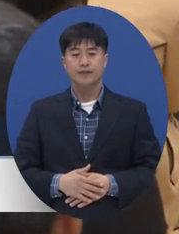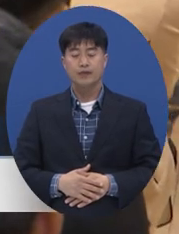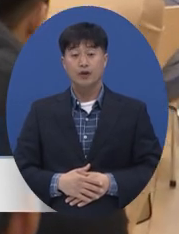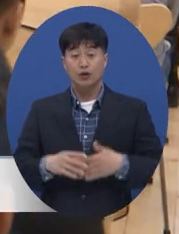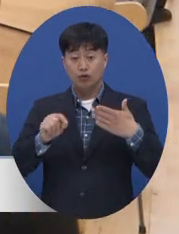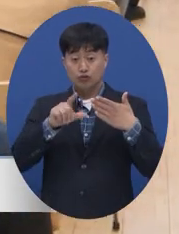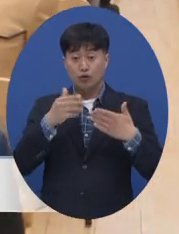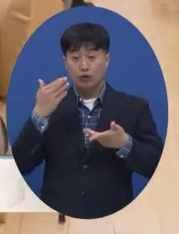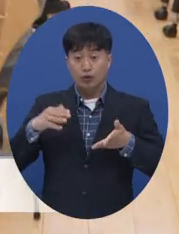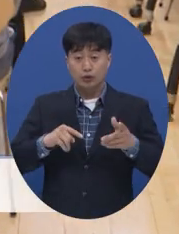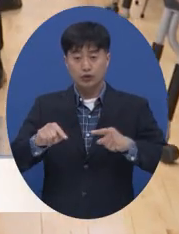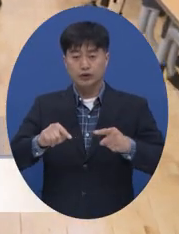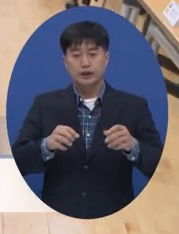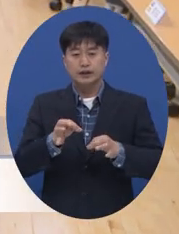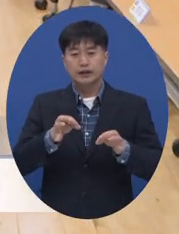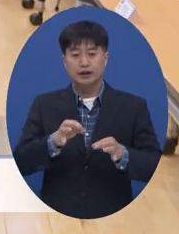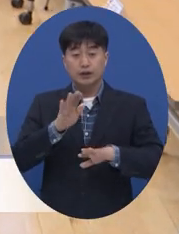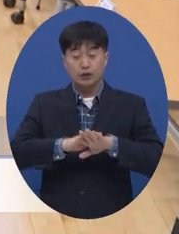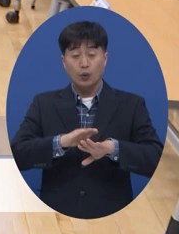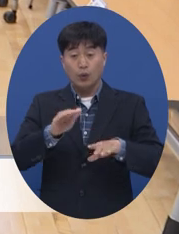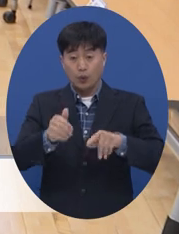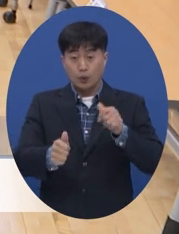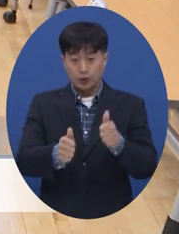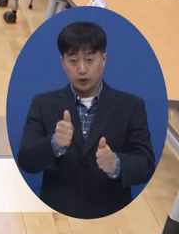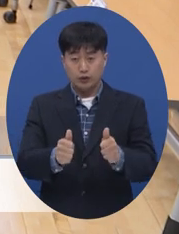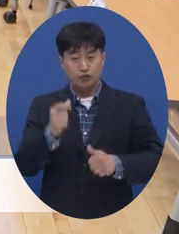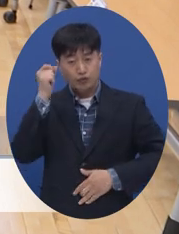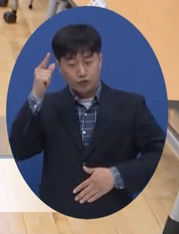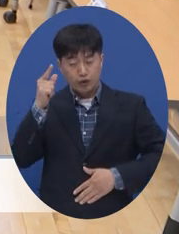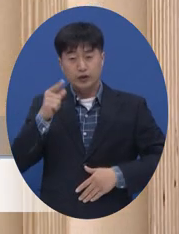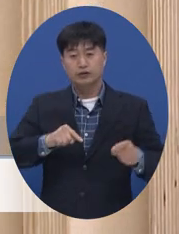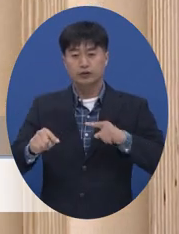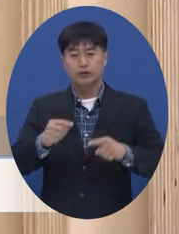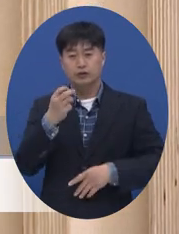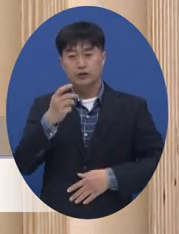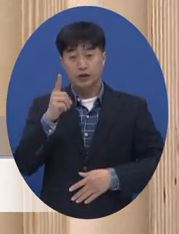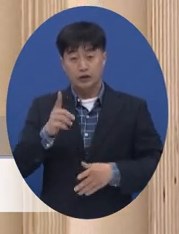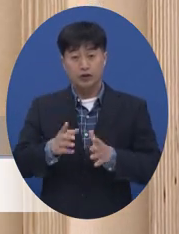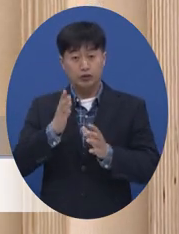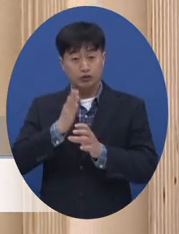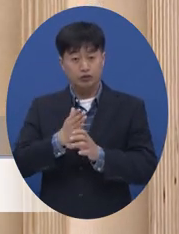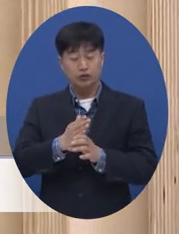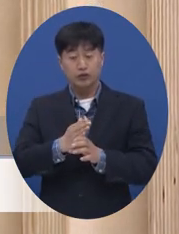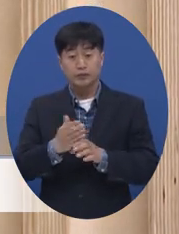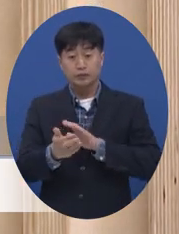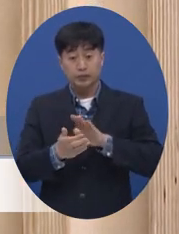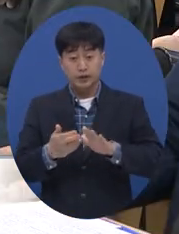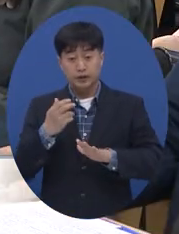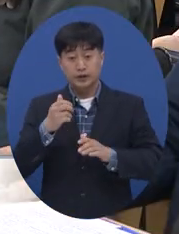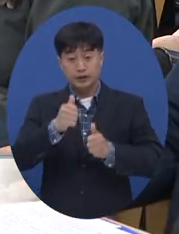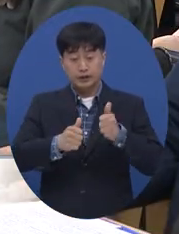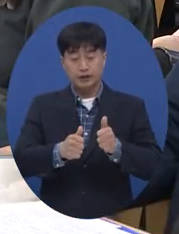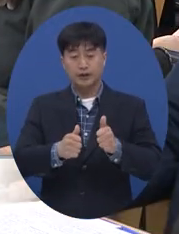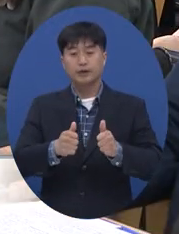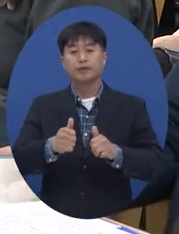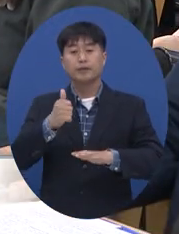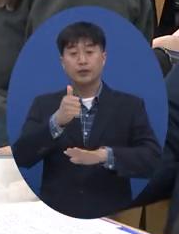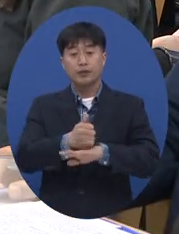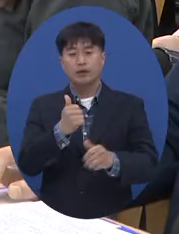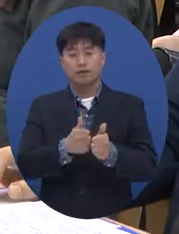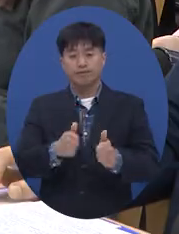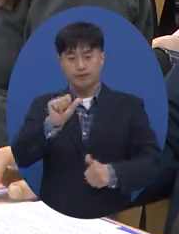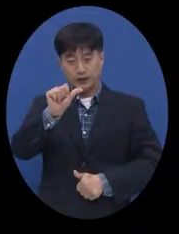지난 9월 경기도 형체 마켓의 도전장을 던진 식은 우수 정책 31건 중 예선 심사를 통과한 5건이 최종 본선 무대에